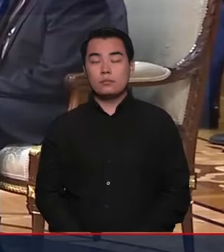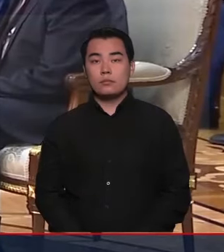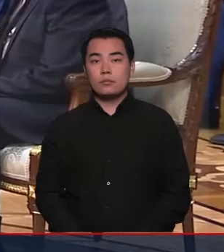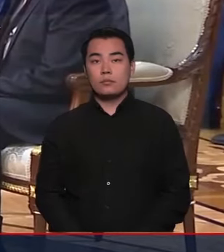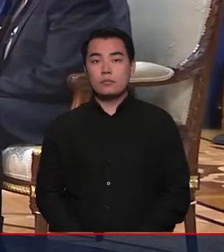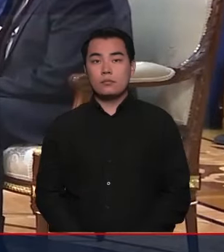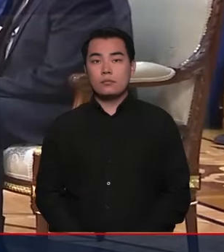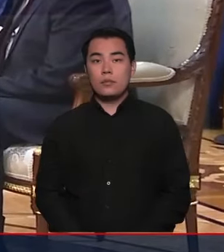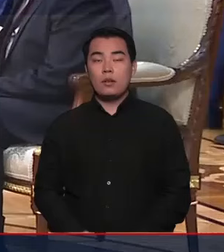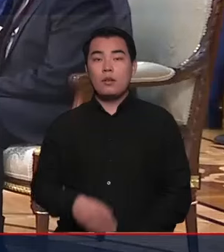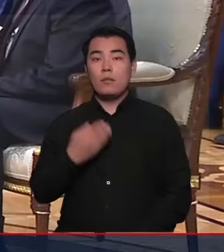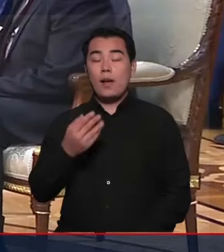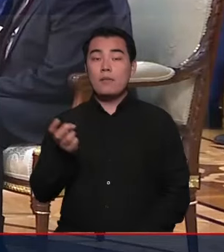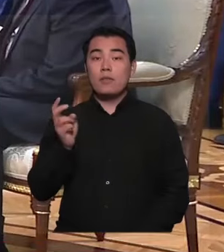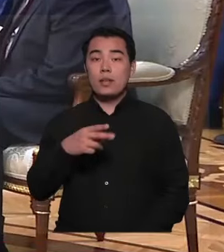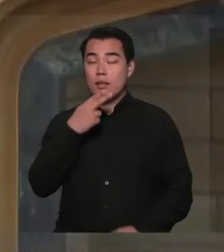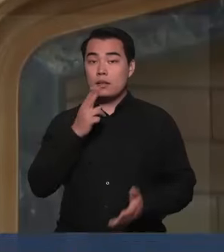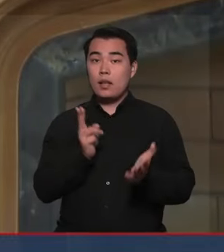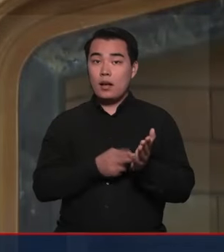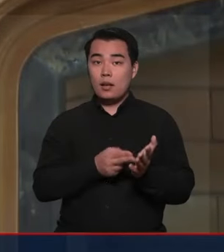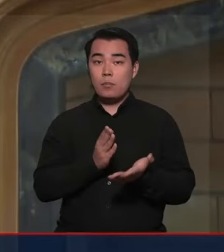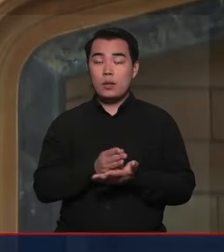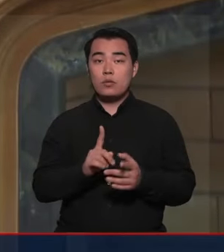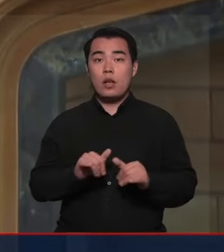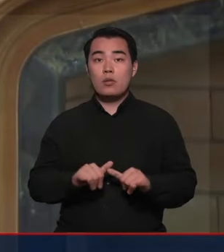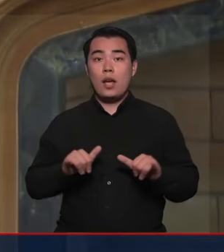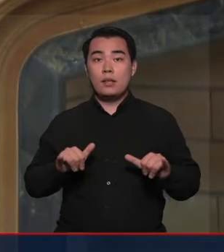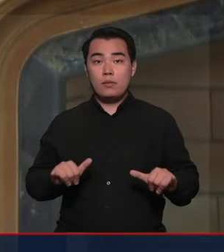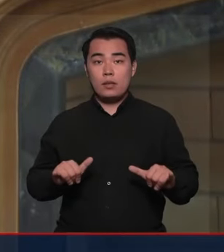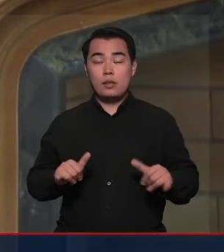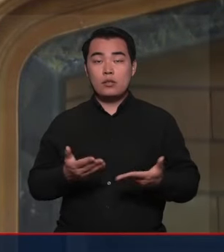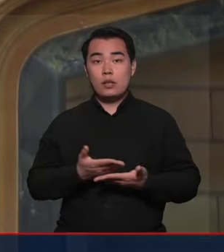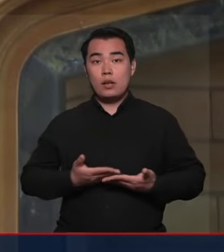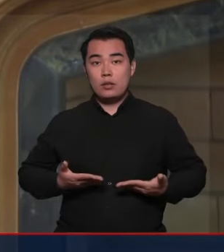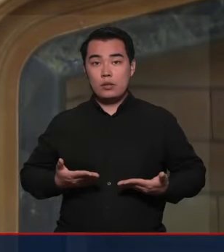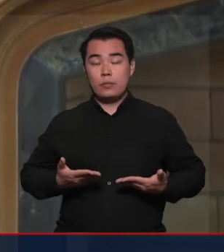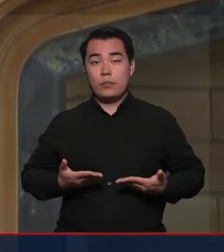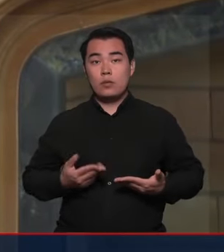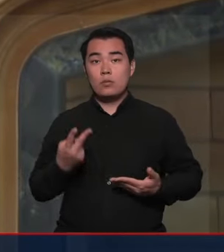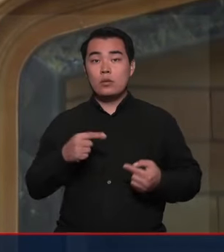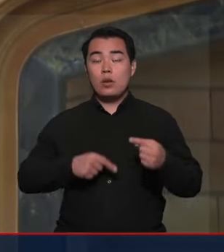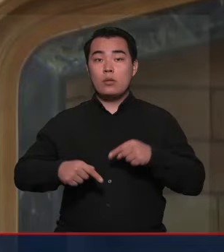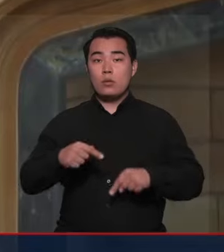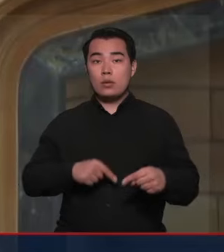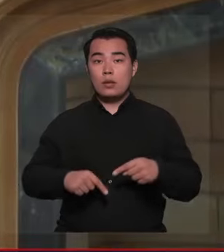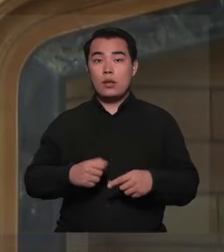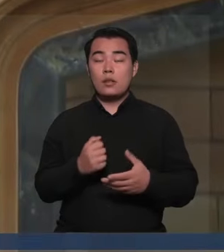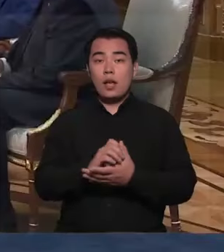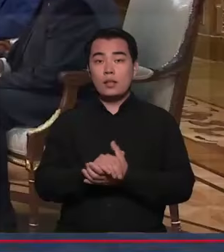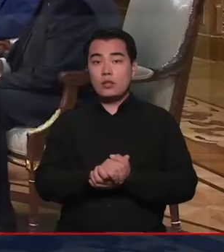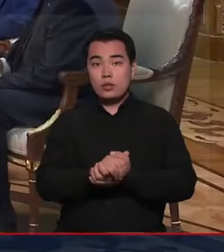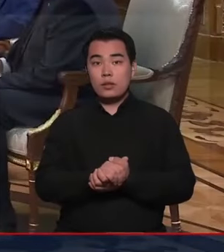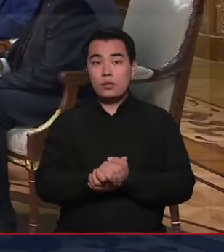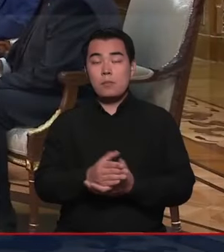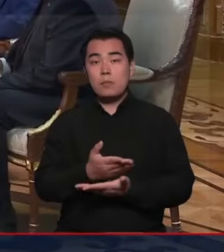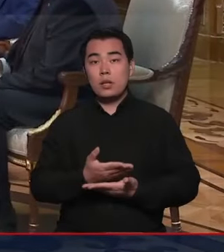Ваш визит свидетельствует динамичному развитию наших двухсторонних отношений.